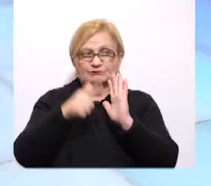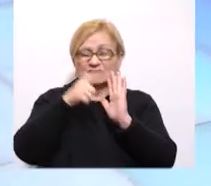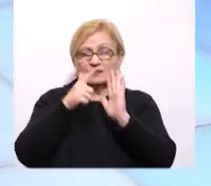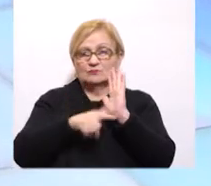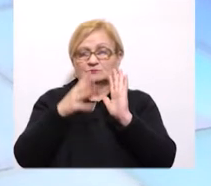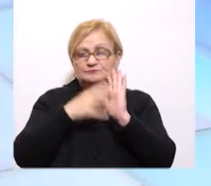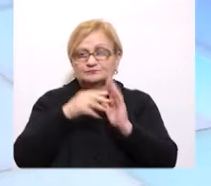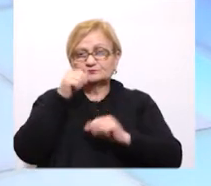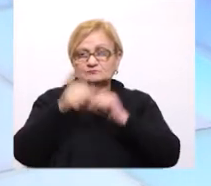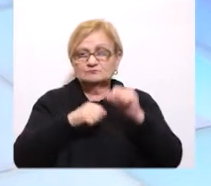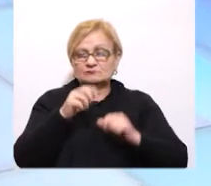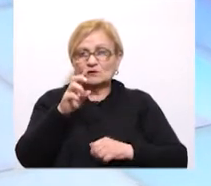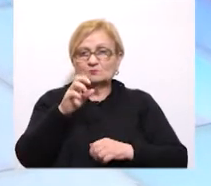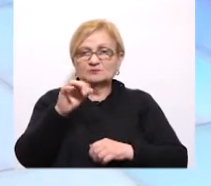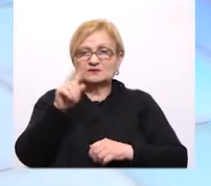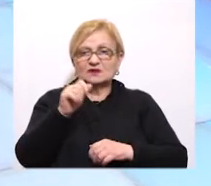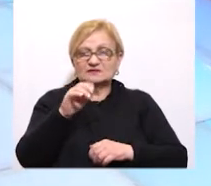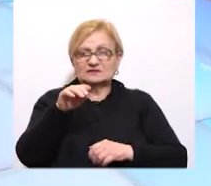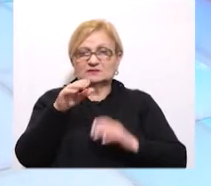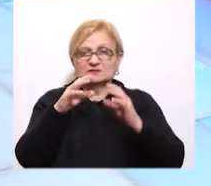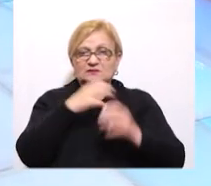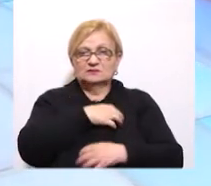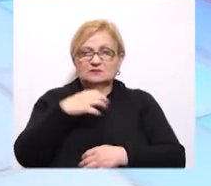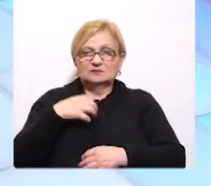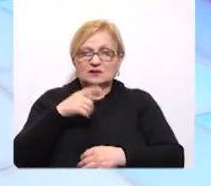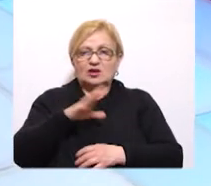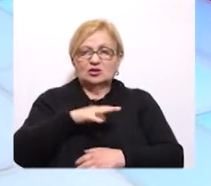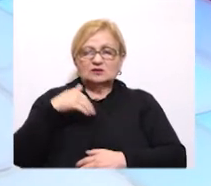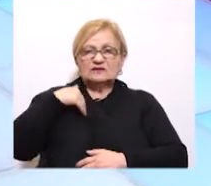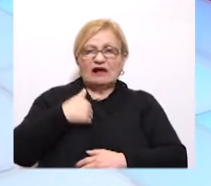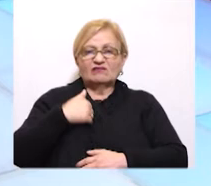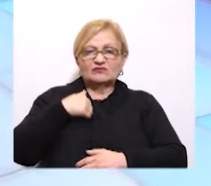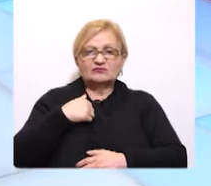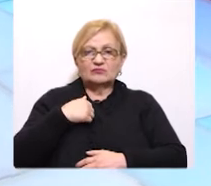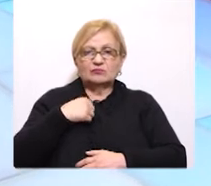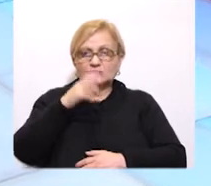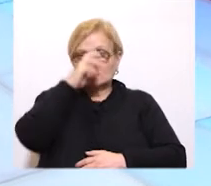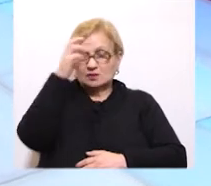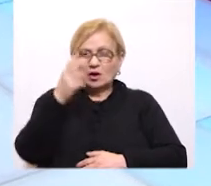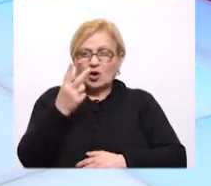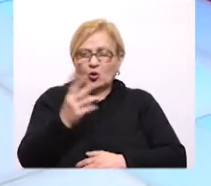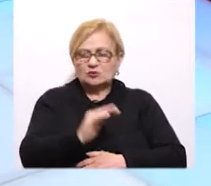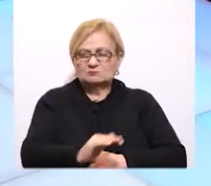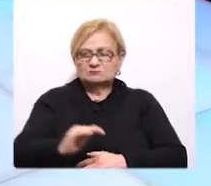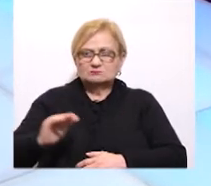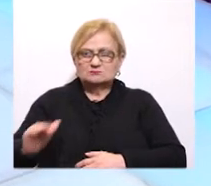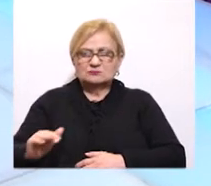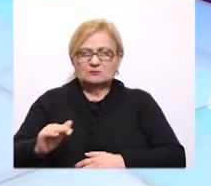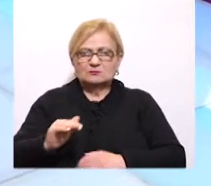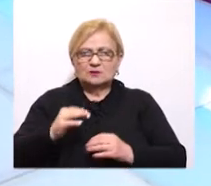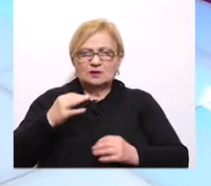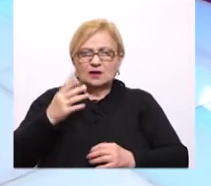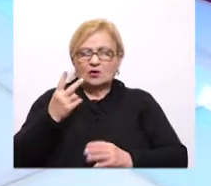1979 წელს ბიზანტიის სამეფო კარი დაქვრივებული დედოფლის და ორი მცირეწლოვანი